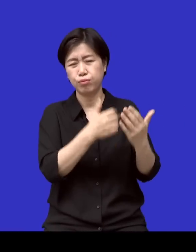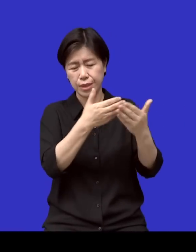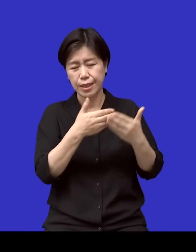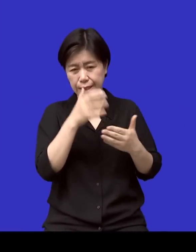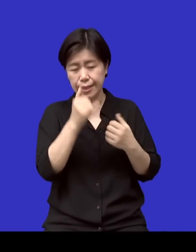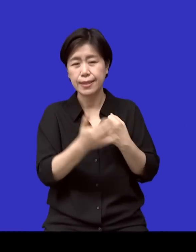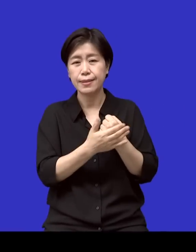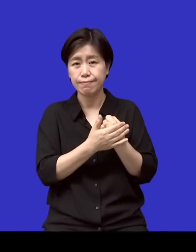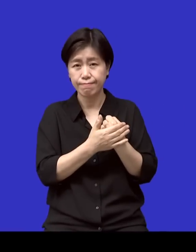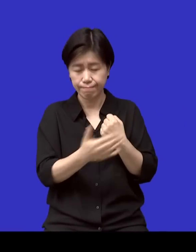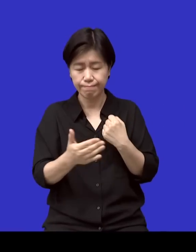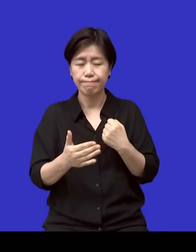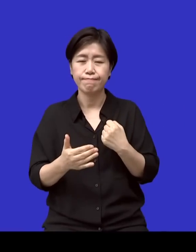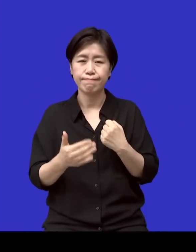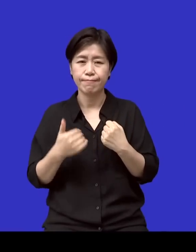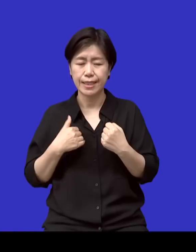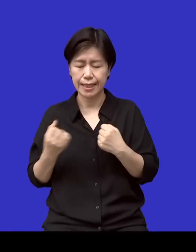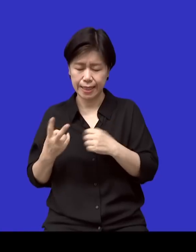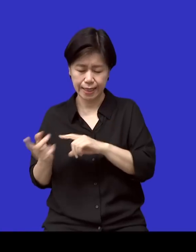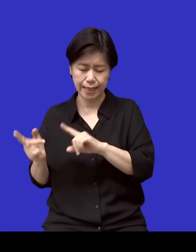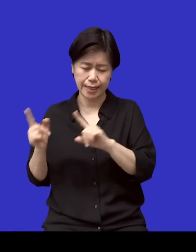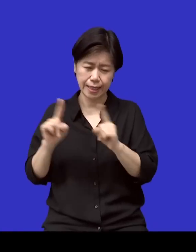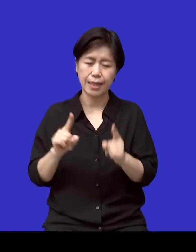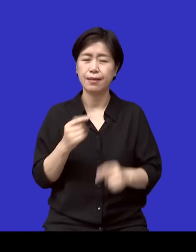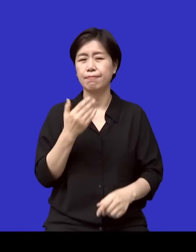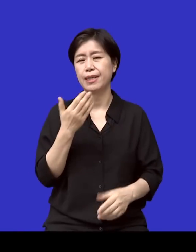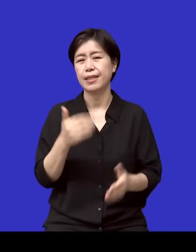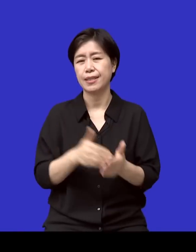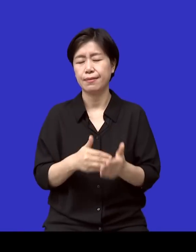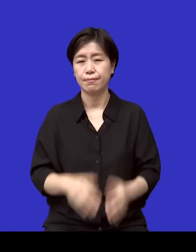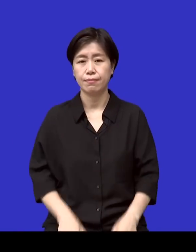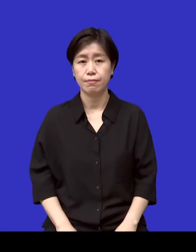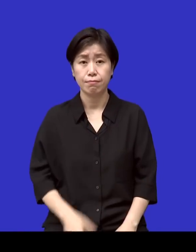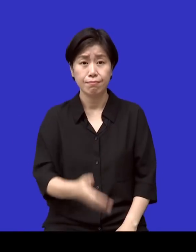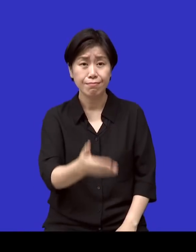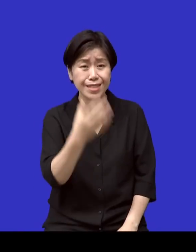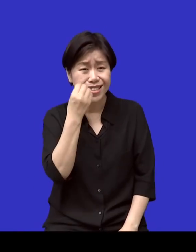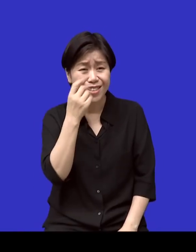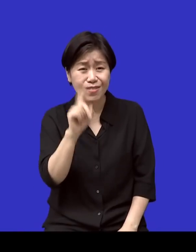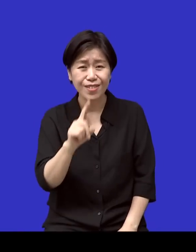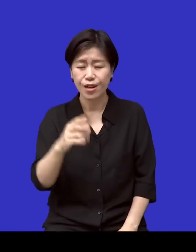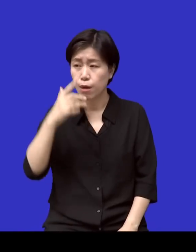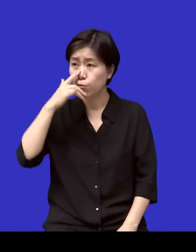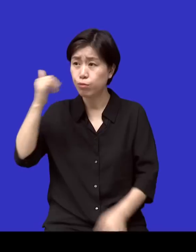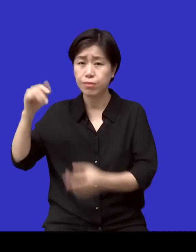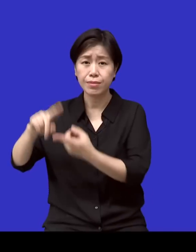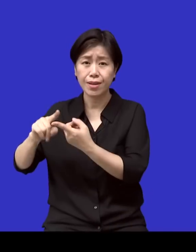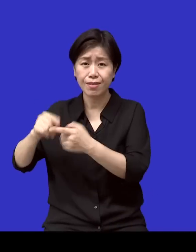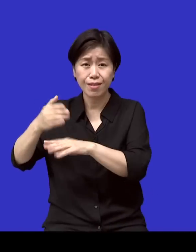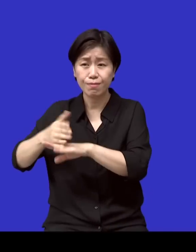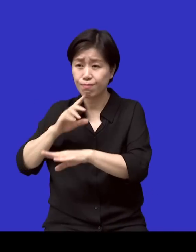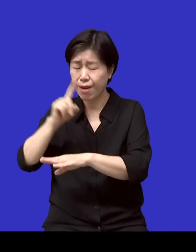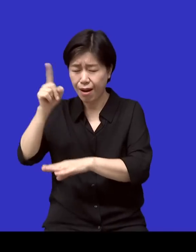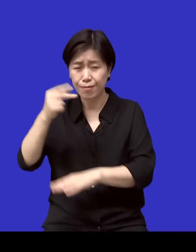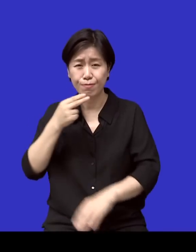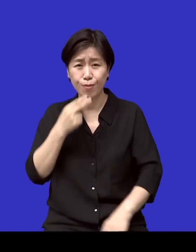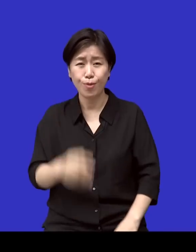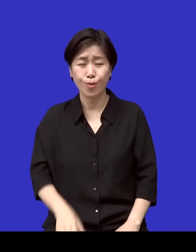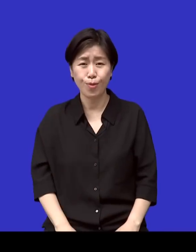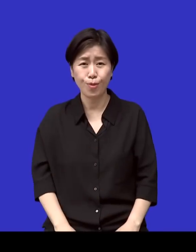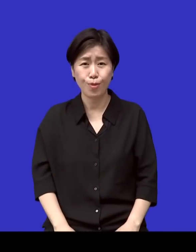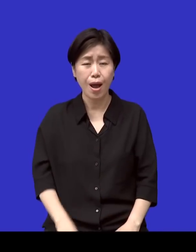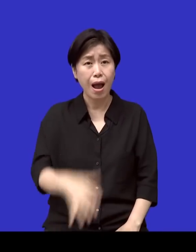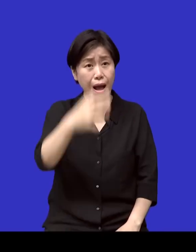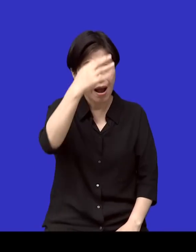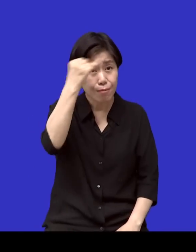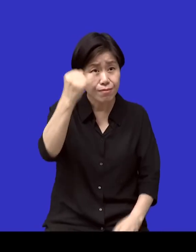할머니에게 너무 감사하고 있습니다. 부모님 얘기는 별로 안 하고 할머니 얘기에 감사가 제일 크시네요. 그래서 제 스키 인생은